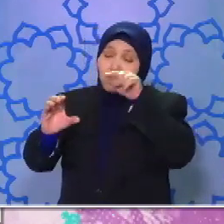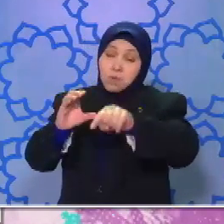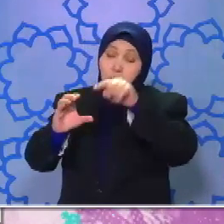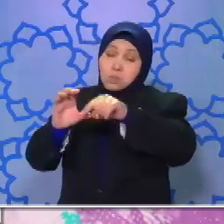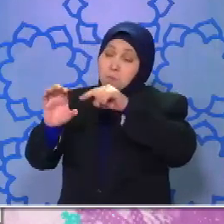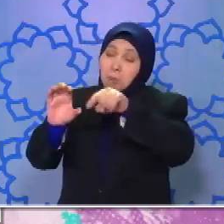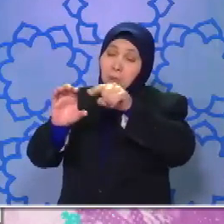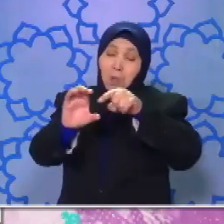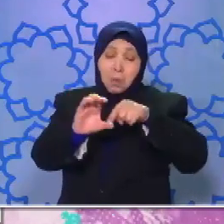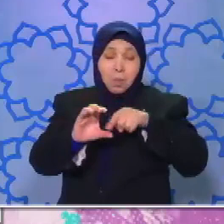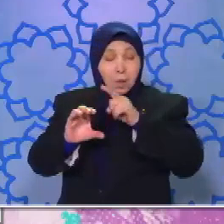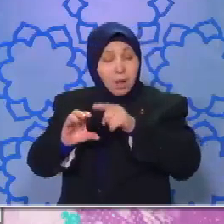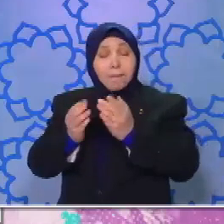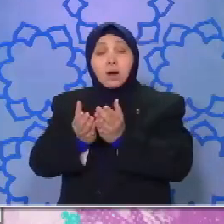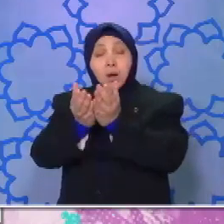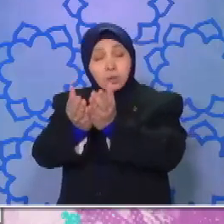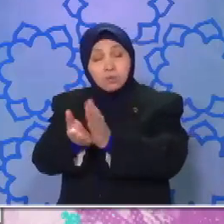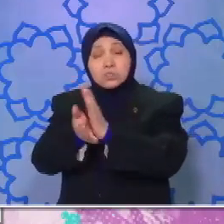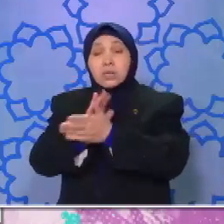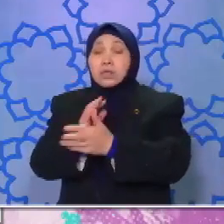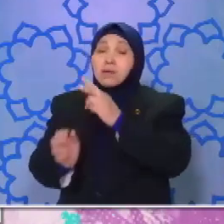وراءهم ملك